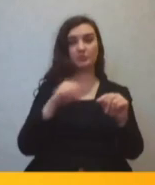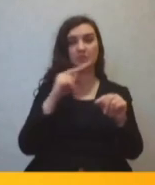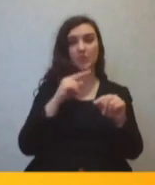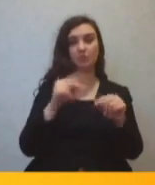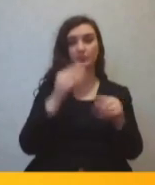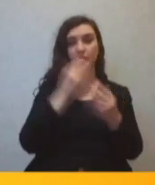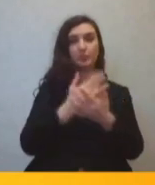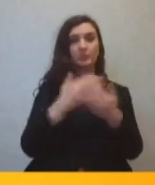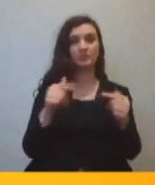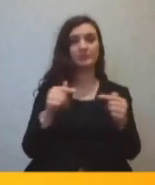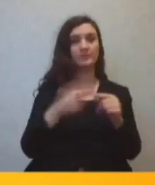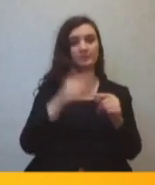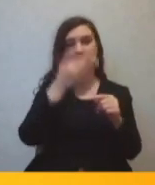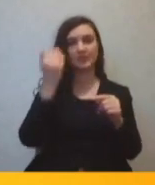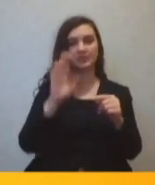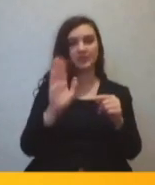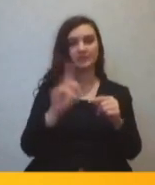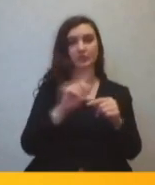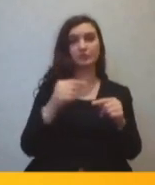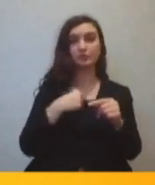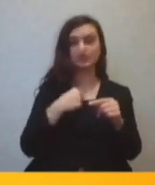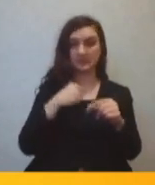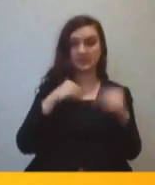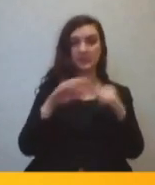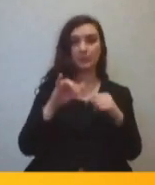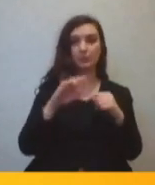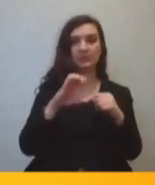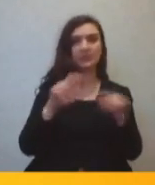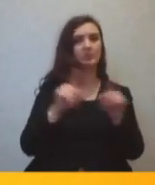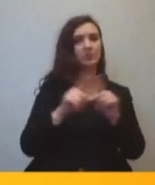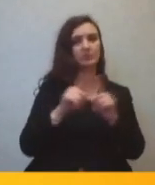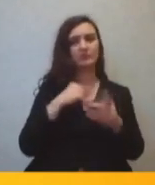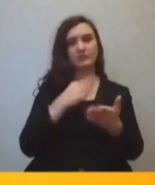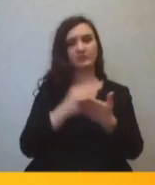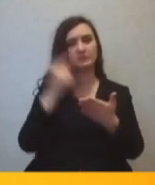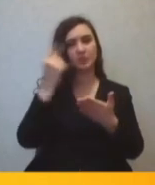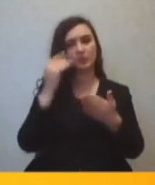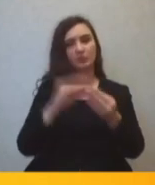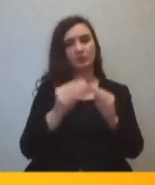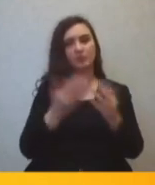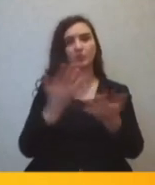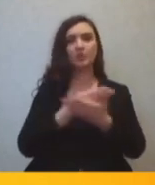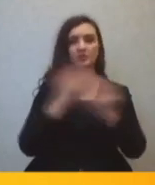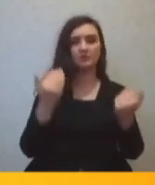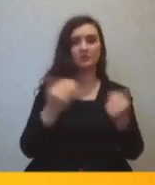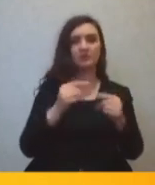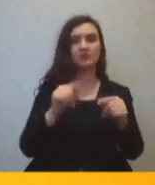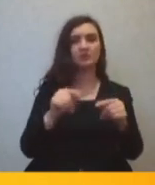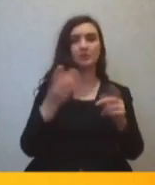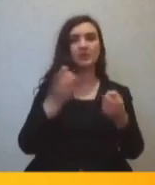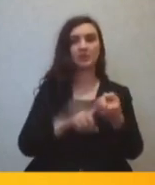საყურადღებო პროდუქტებზე, არ დაგავიწყდეთ, რომ ჩვენს იმუნიტეტს, მიუხედავად იმისა, ჩვენ გვაქვს ფსიქიკური პრობლემა თუ არ გვაქვს,